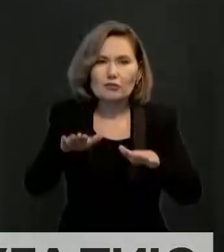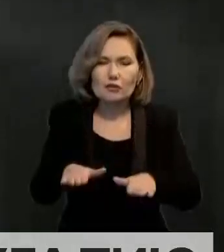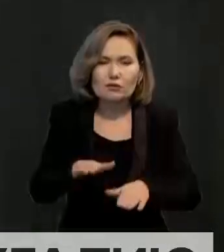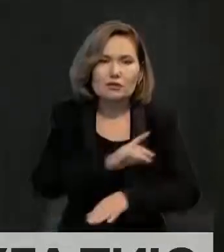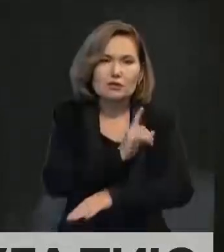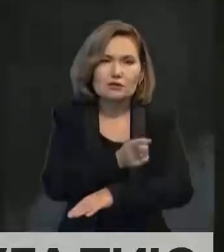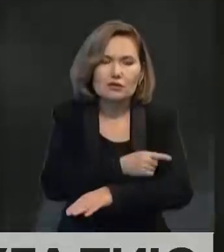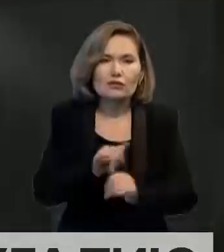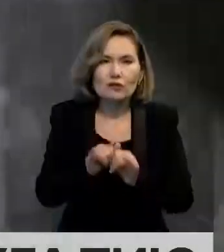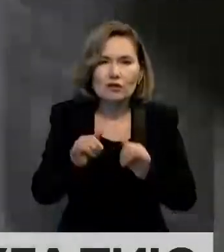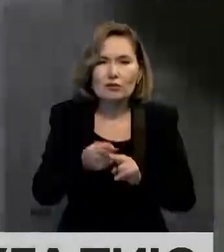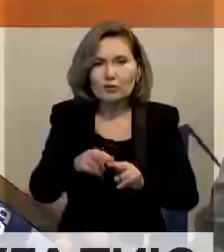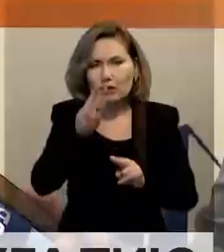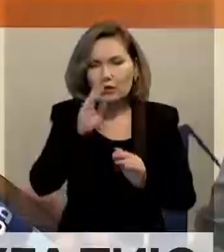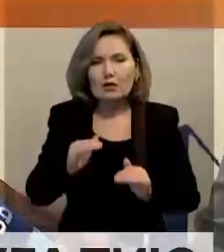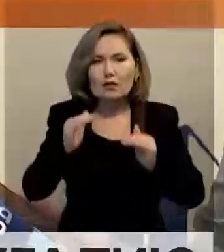басымдық берілген.